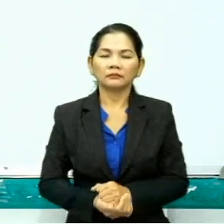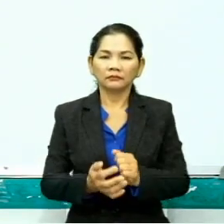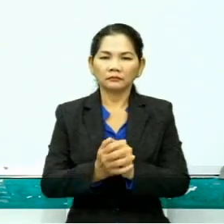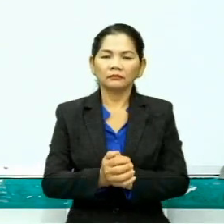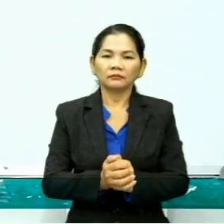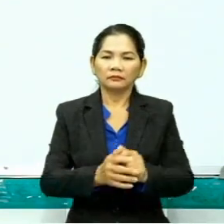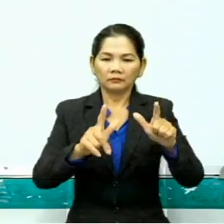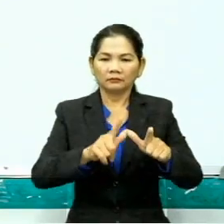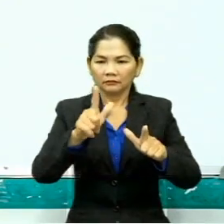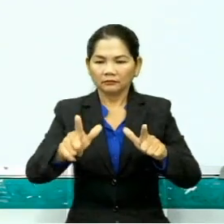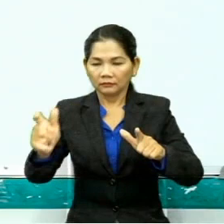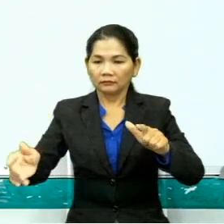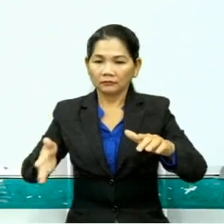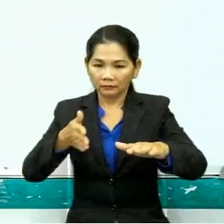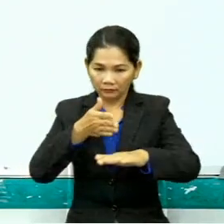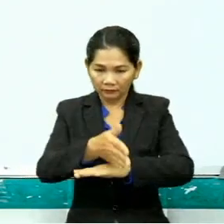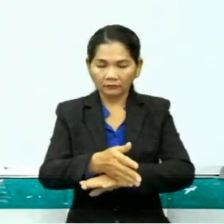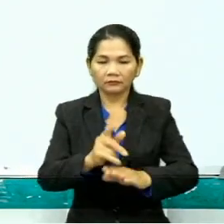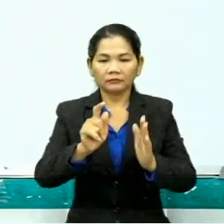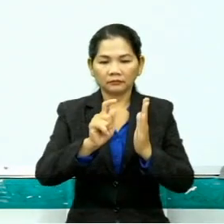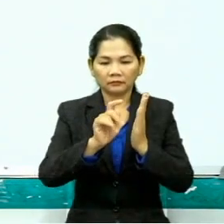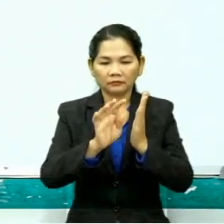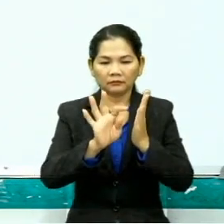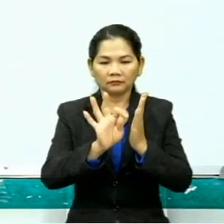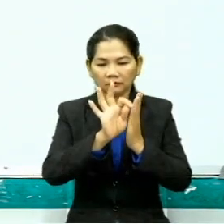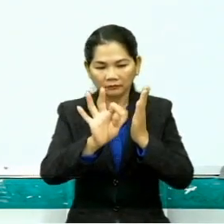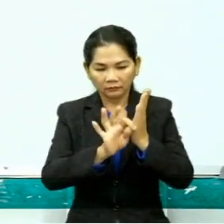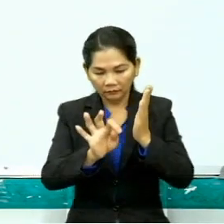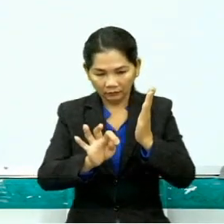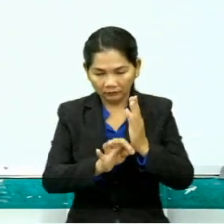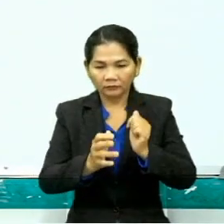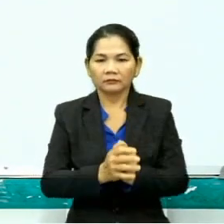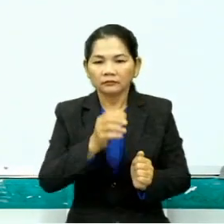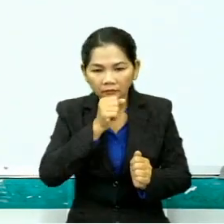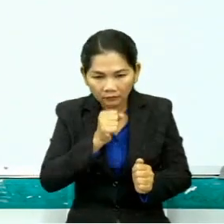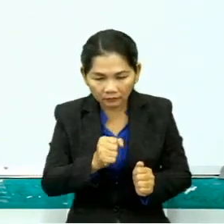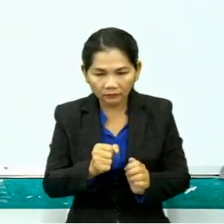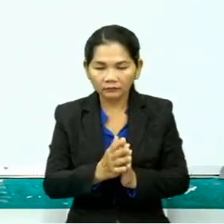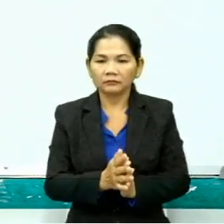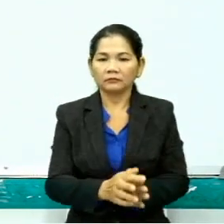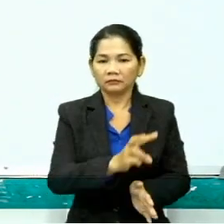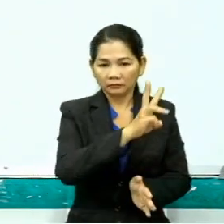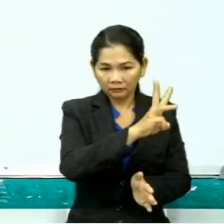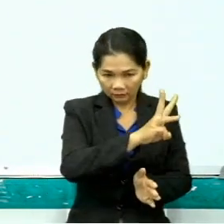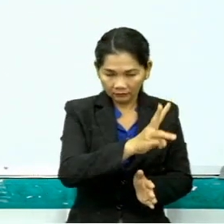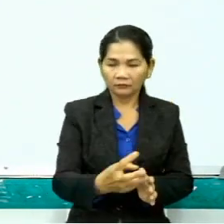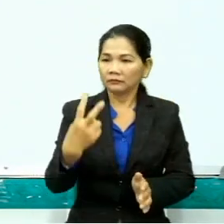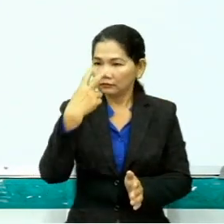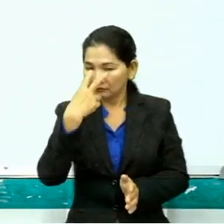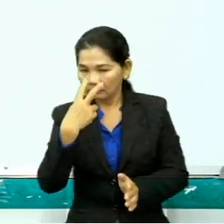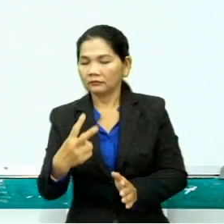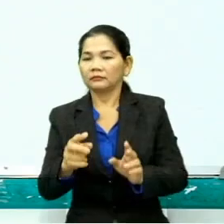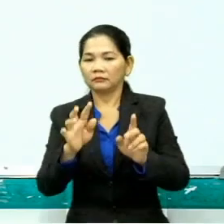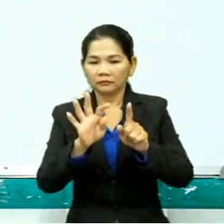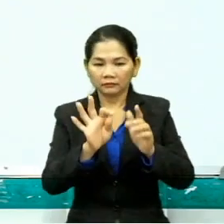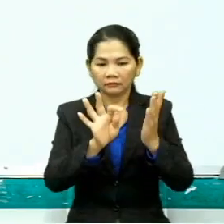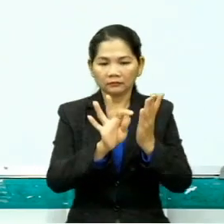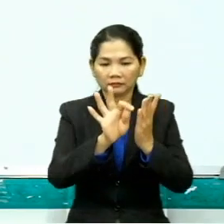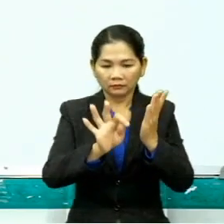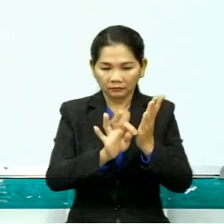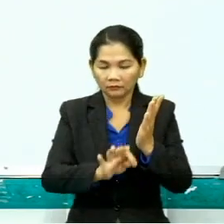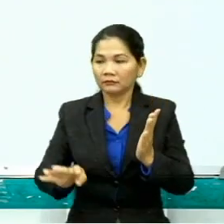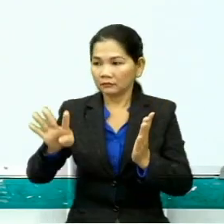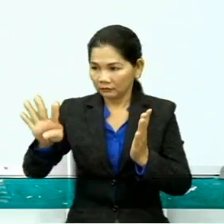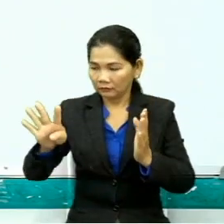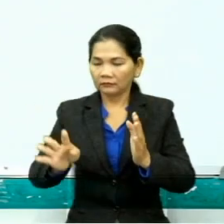con rồi bịa đồn tá thật là không vẽ tị bay ta bịa nhiệt ra cứ thật là không vẽ tí tị buồn chẳng bịa nấy cứ chuôn